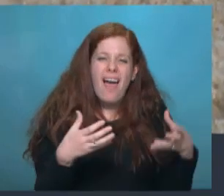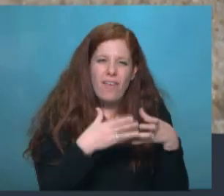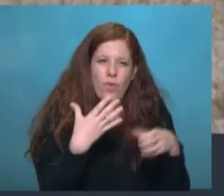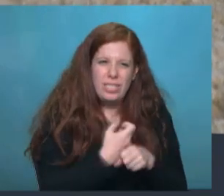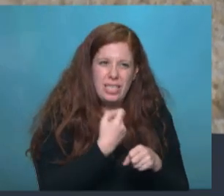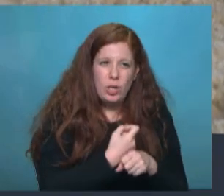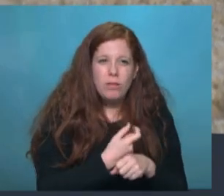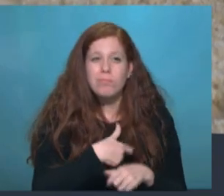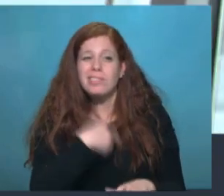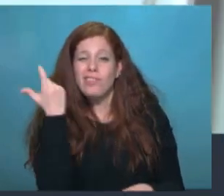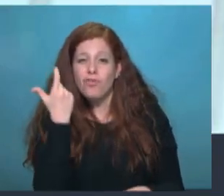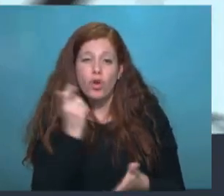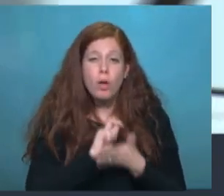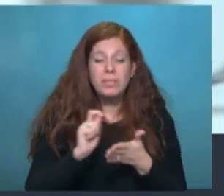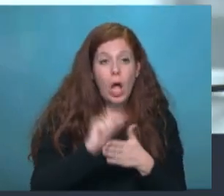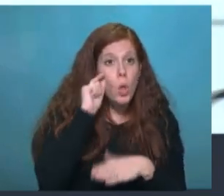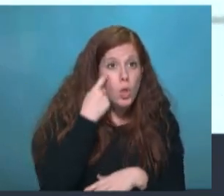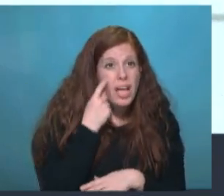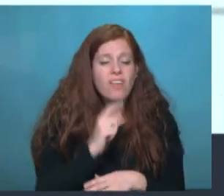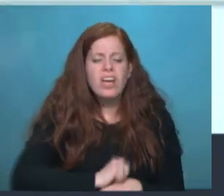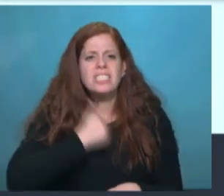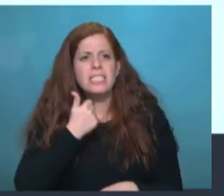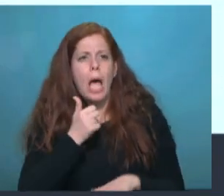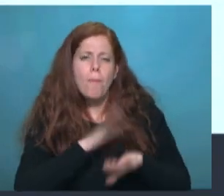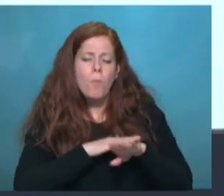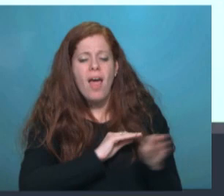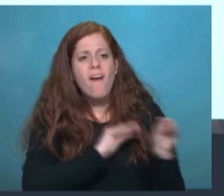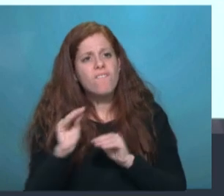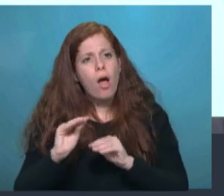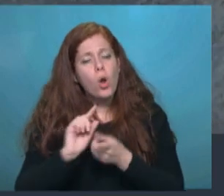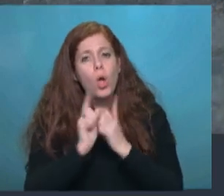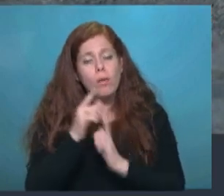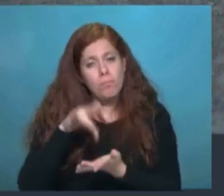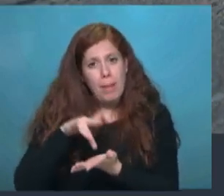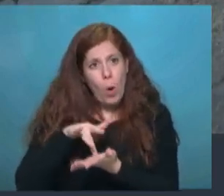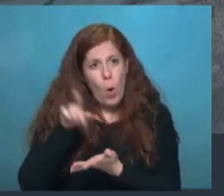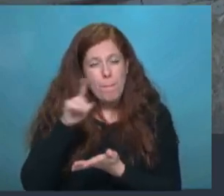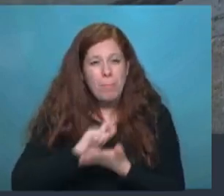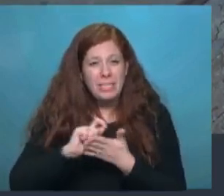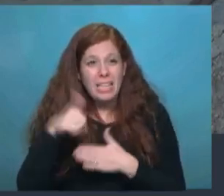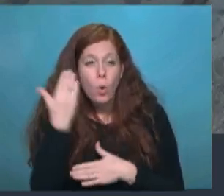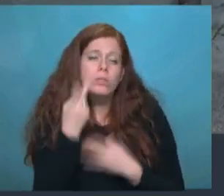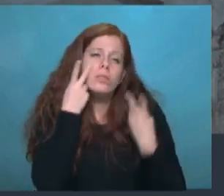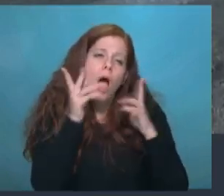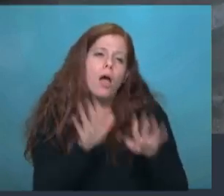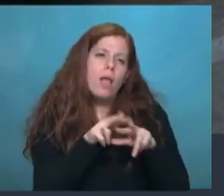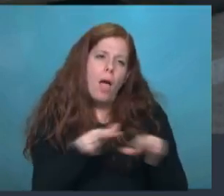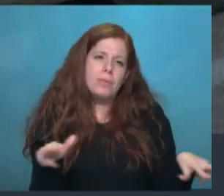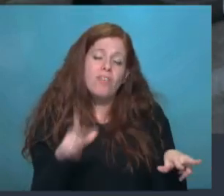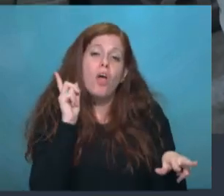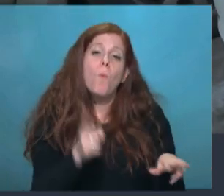התחבורה אינו דואג והשר הממונה עבר למלא מקום במשרד החוץ, כך נראית בפועל הרפורמה שאמורה לשפר את